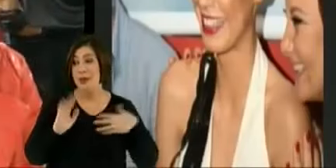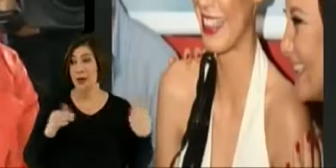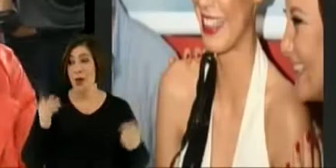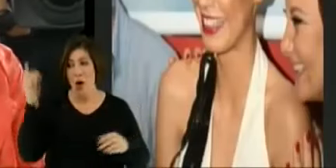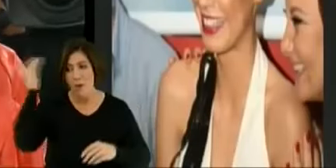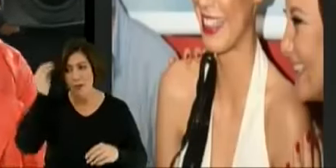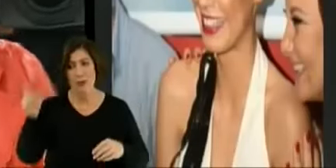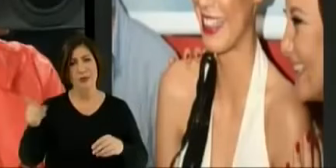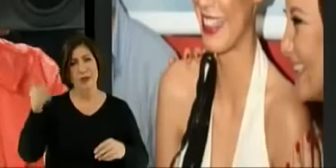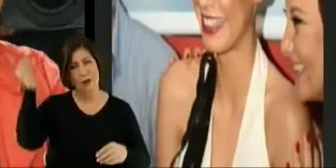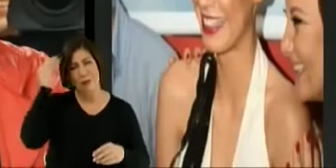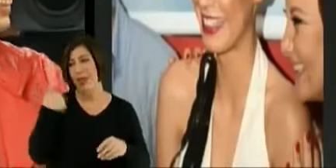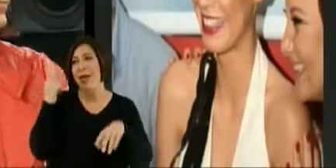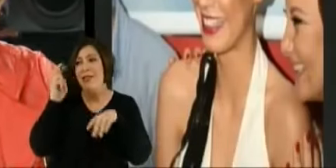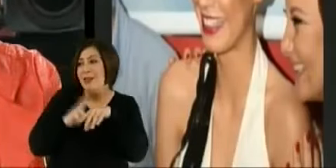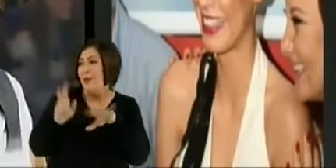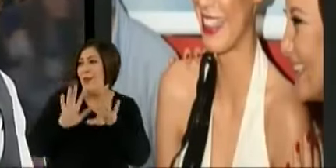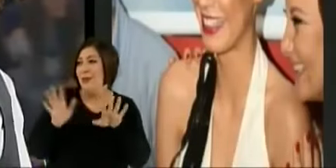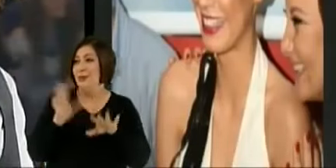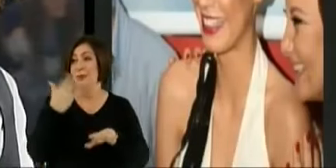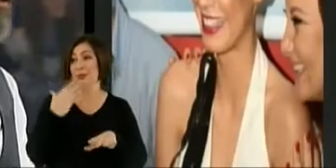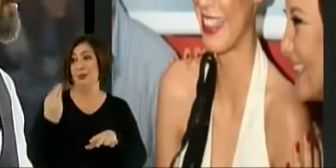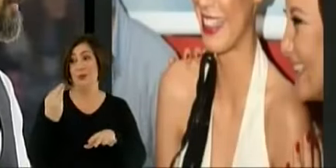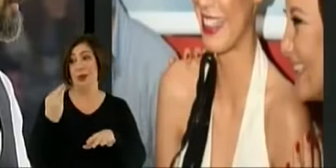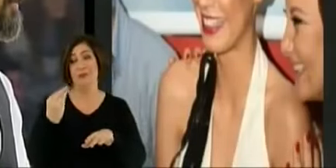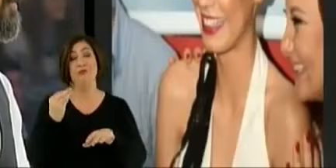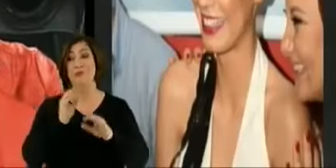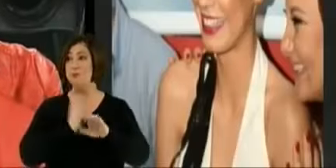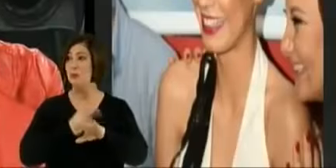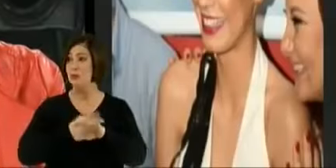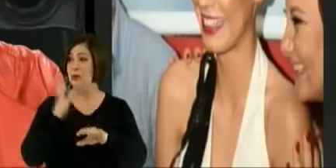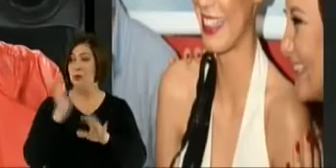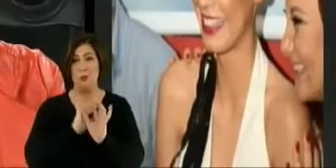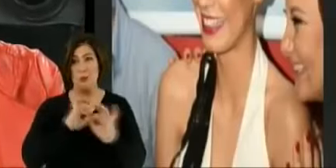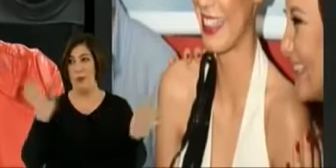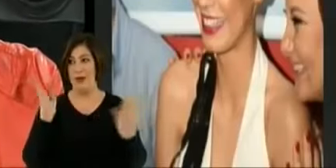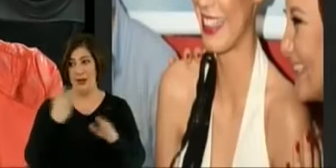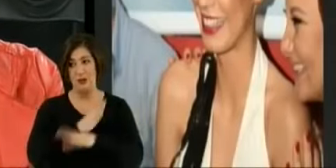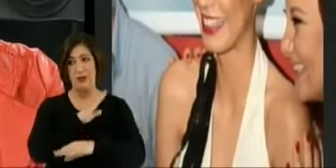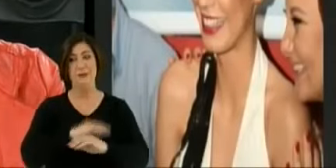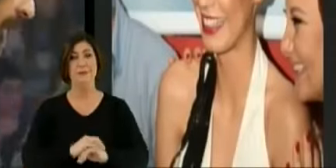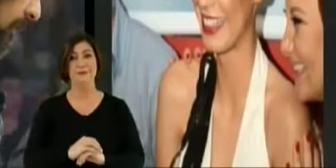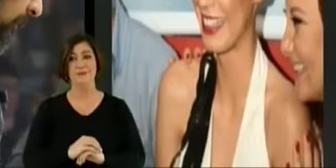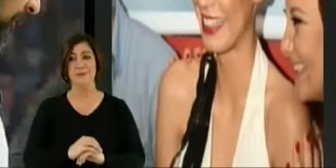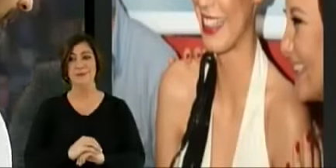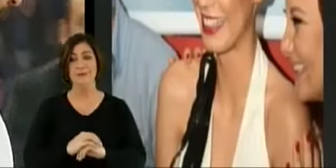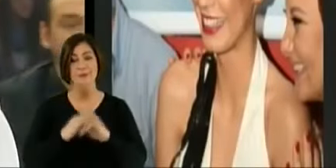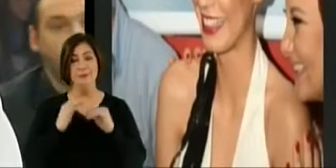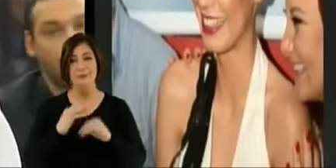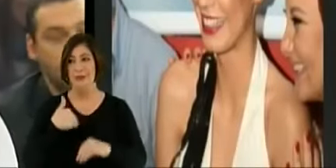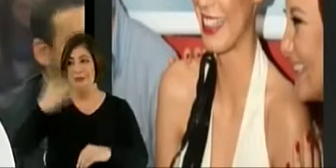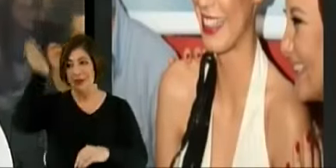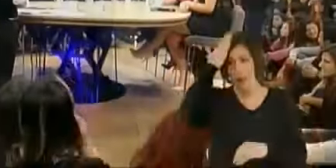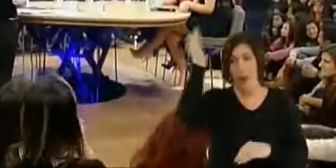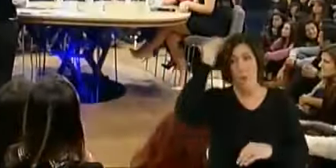senin kelini. Hayır, öpmüştü. Ben hatırlamıyorum. Ama çok güzelsiniz, çok etkileyici. Teşekkür ederim. Çok etkileyici gerçekten. Evet,